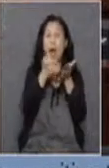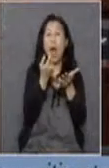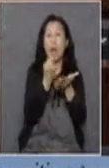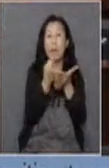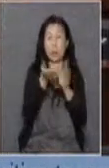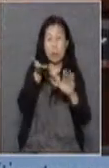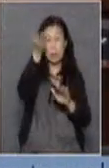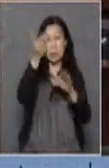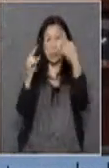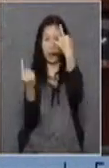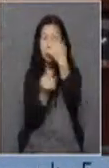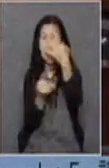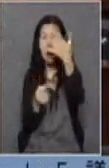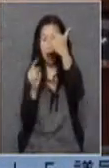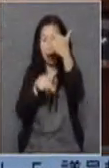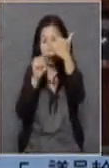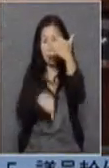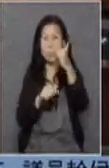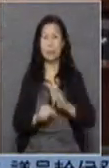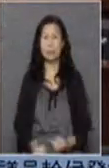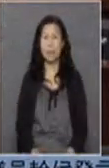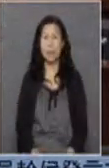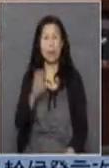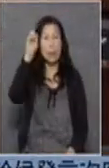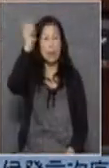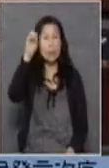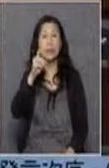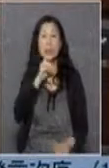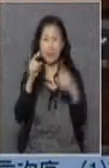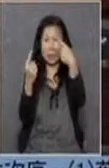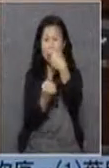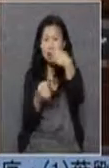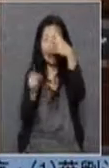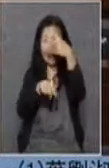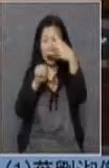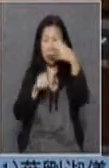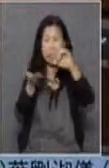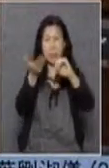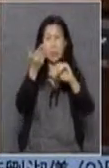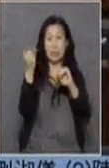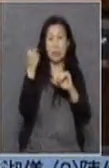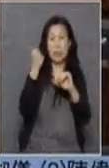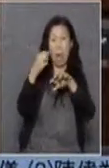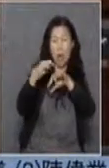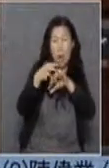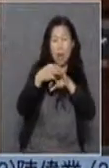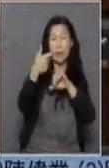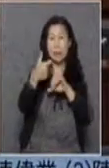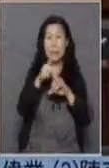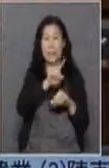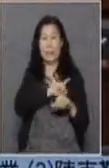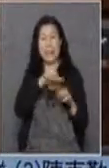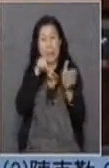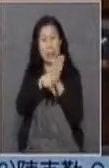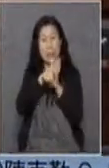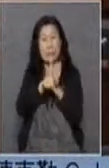是为36000元。我们建议设立以12000元为上限的强制性公积金自愿性供款的